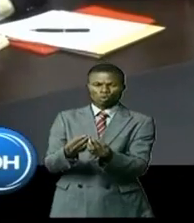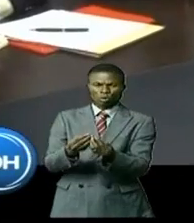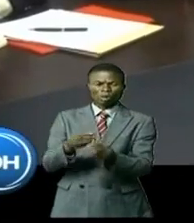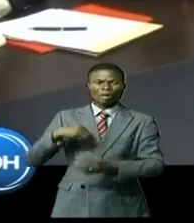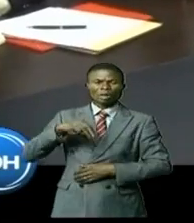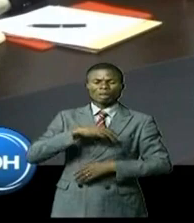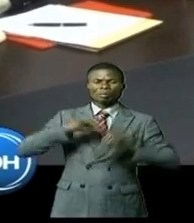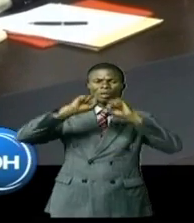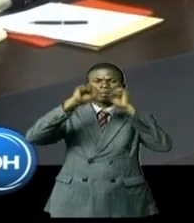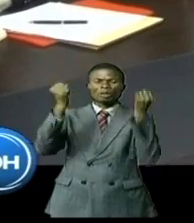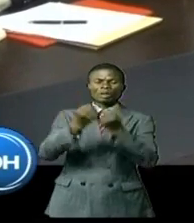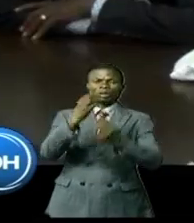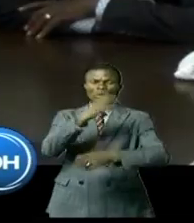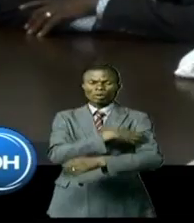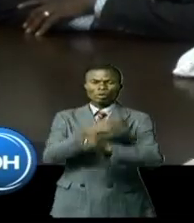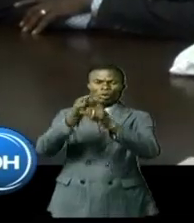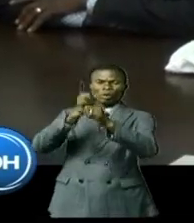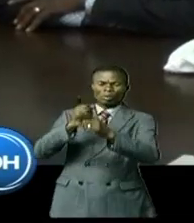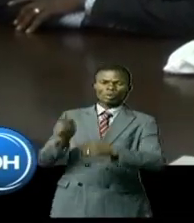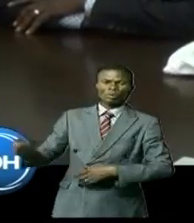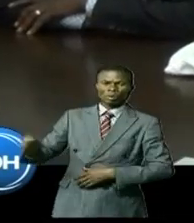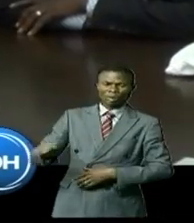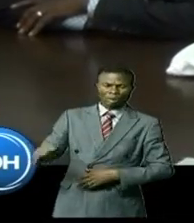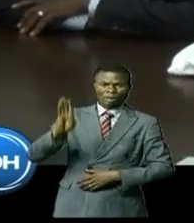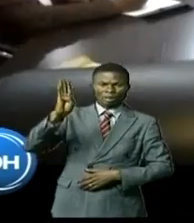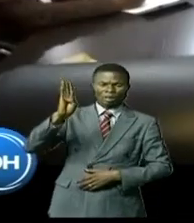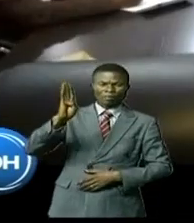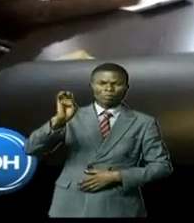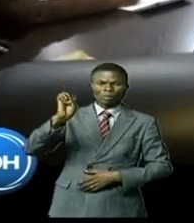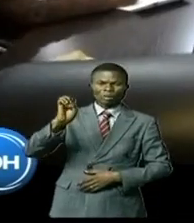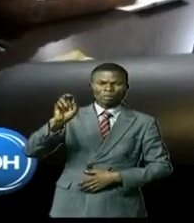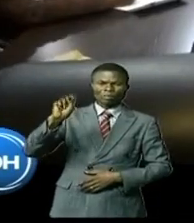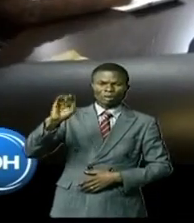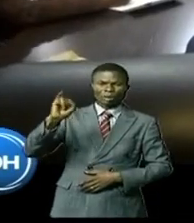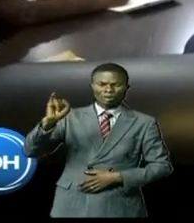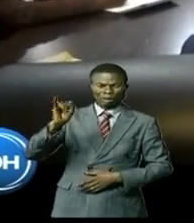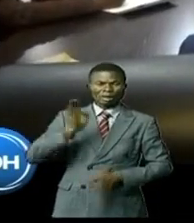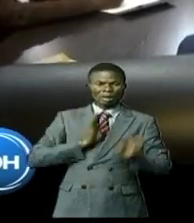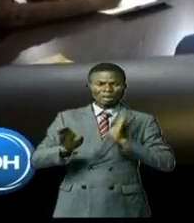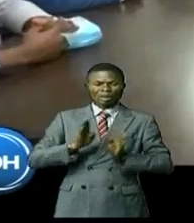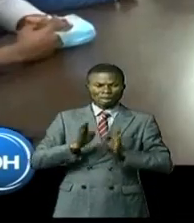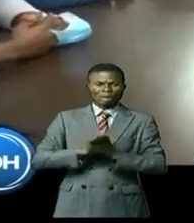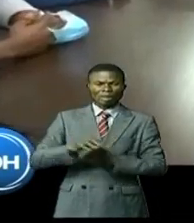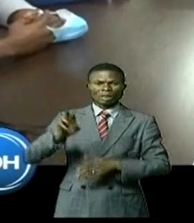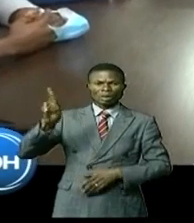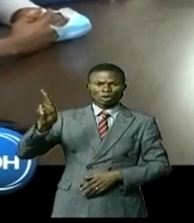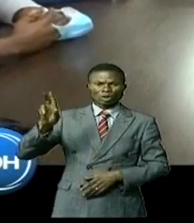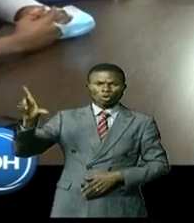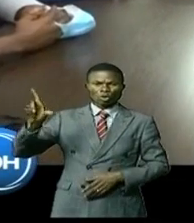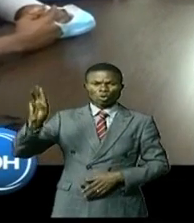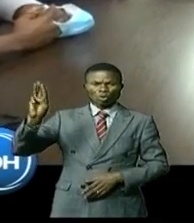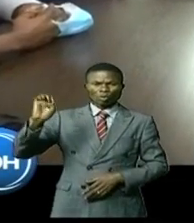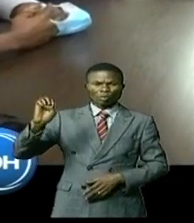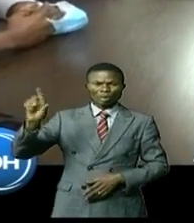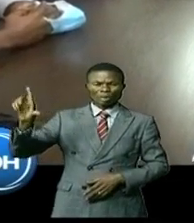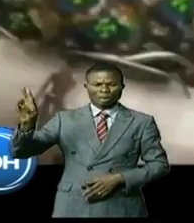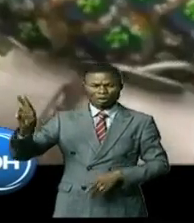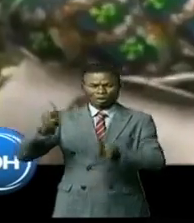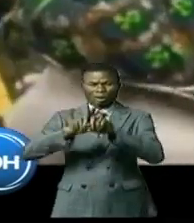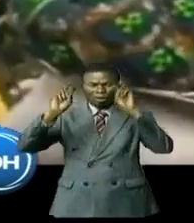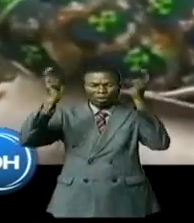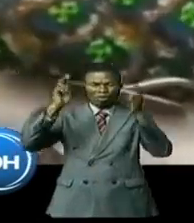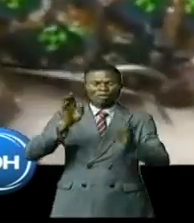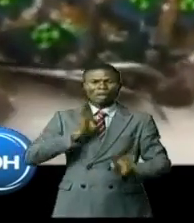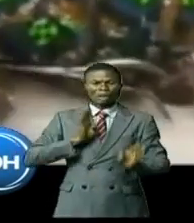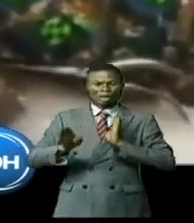de la société civile venus du territoire de Beni, du territoire des Loubéraux, de la ville de Boutembo et de la ville de Beni, une